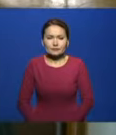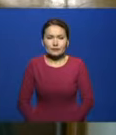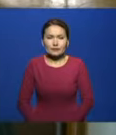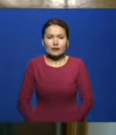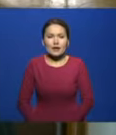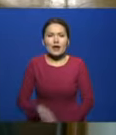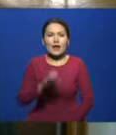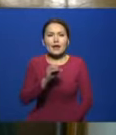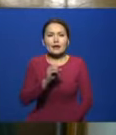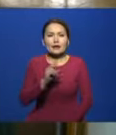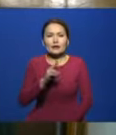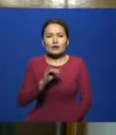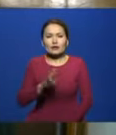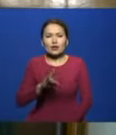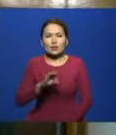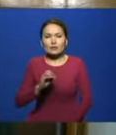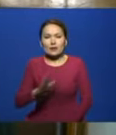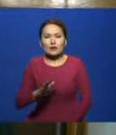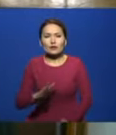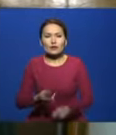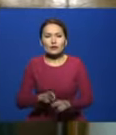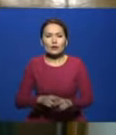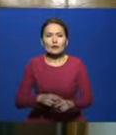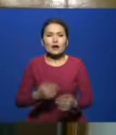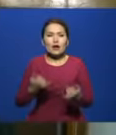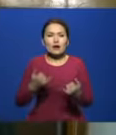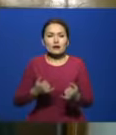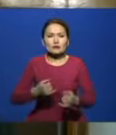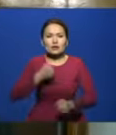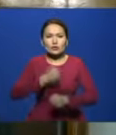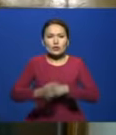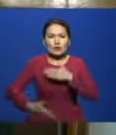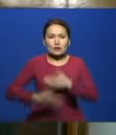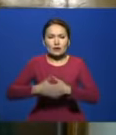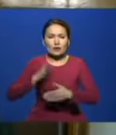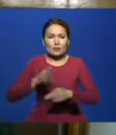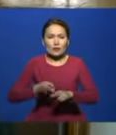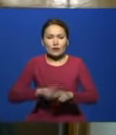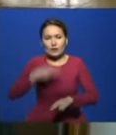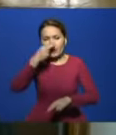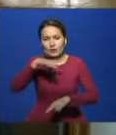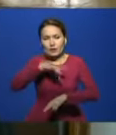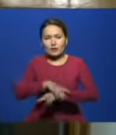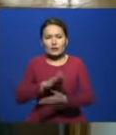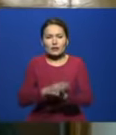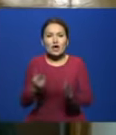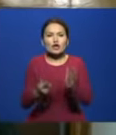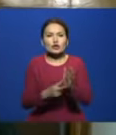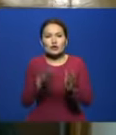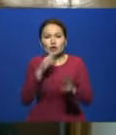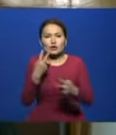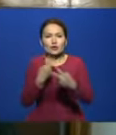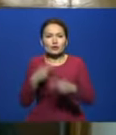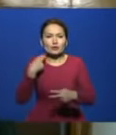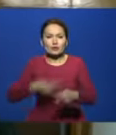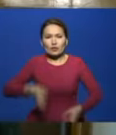Еркін Оспанов жаңа қылмыстық кодекстің 366 бабының 3-ші бөлімі, 4-ші тармағымен кінәлі деп танылып, оған 7 жылға бас бостандығынан